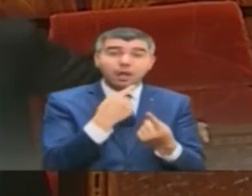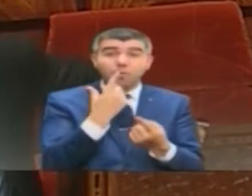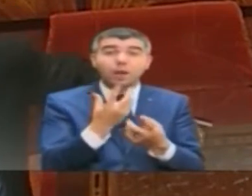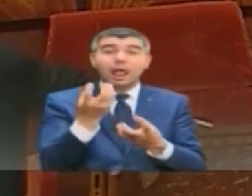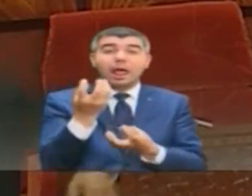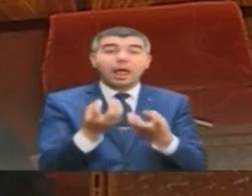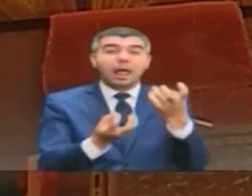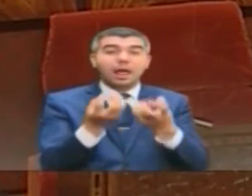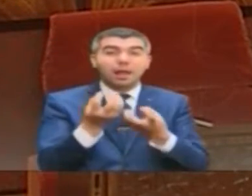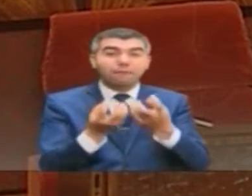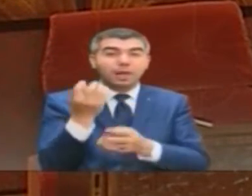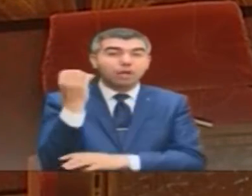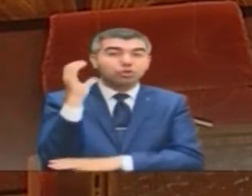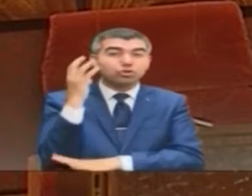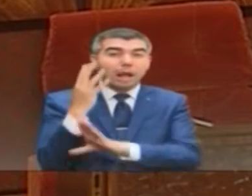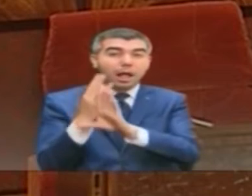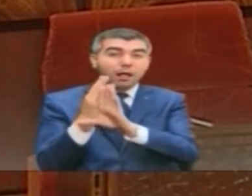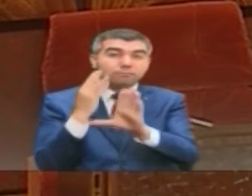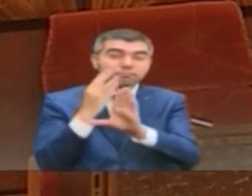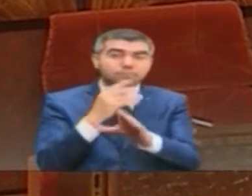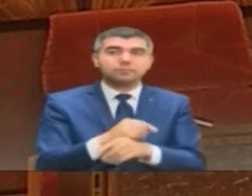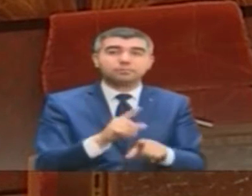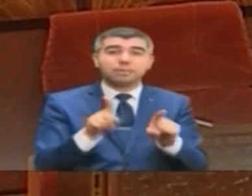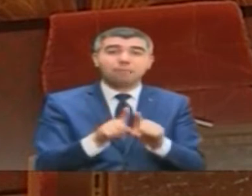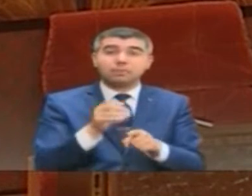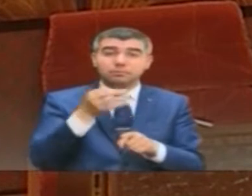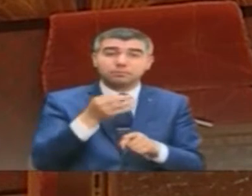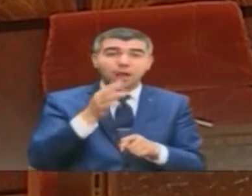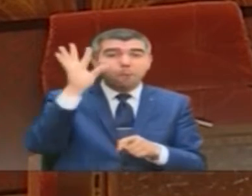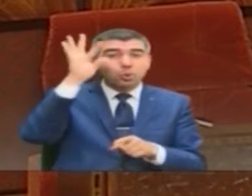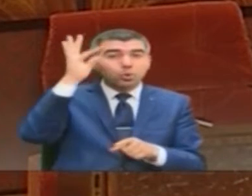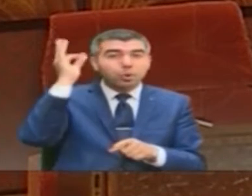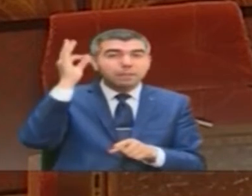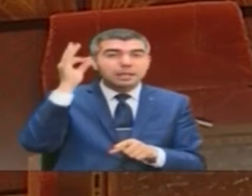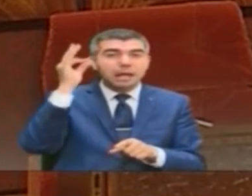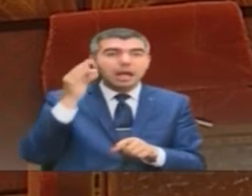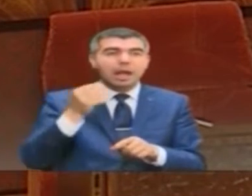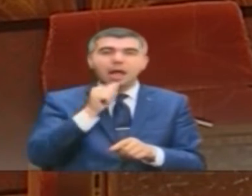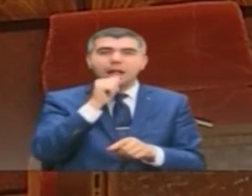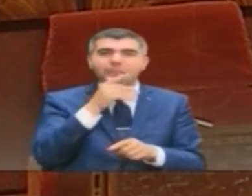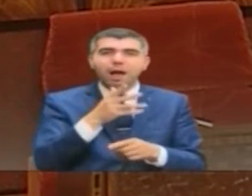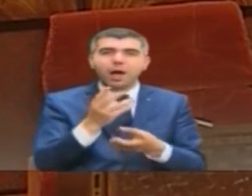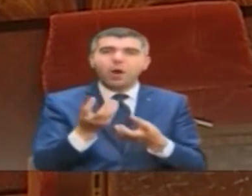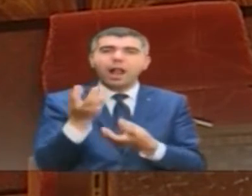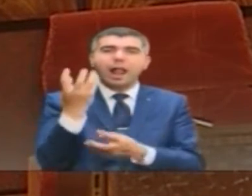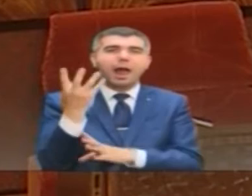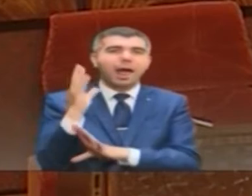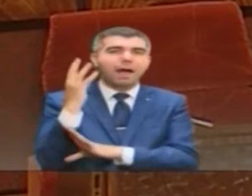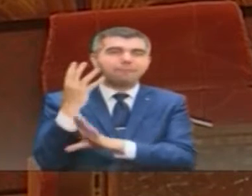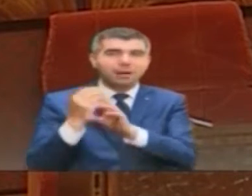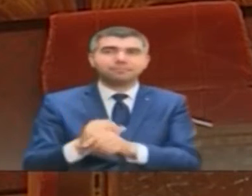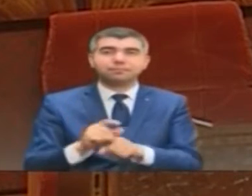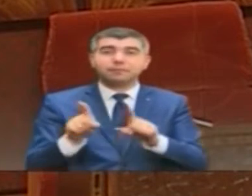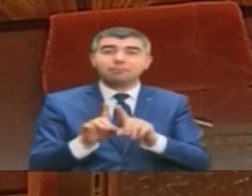الامر استدعى باش تكون واحد الاستراتيجيه على المستوى المندوبيه ديال المياه والغابات وكذلك اعتماد